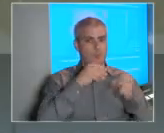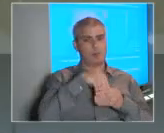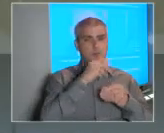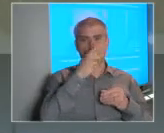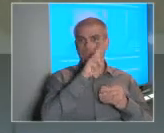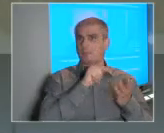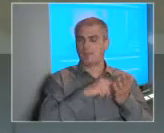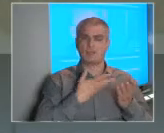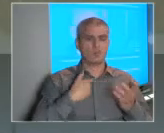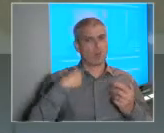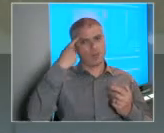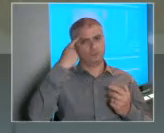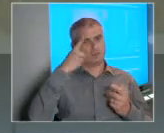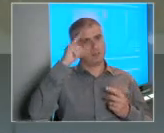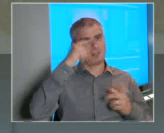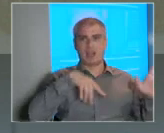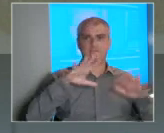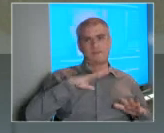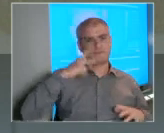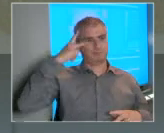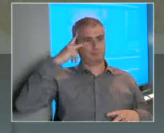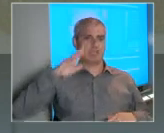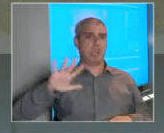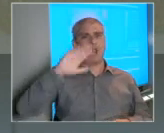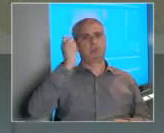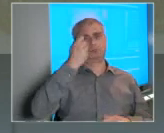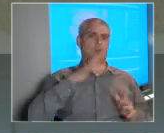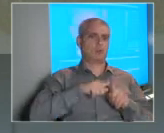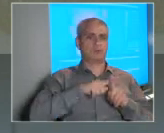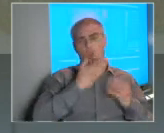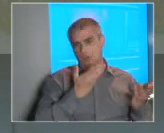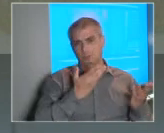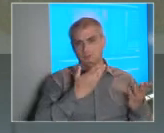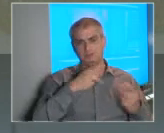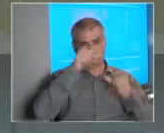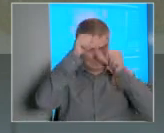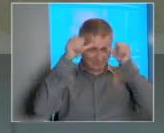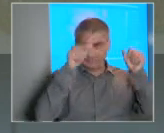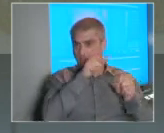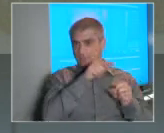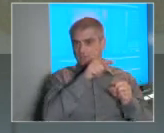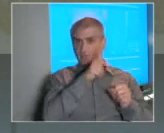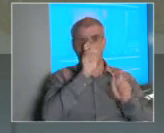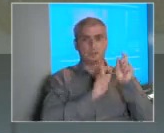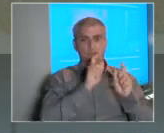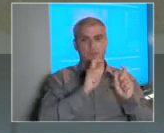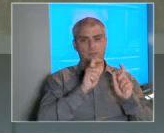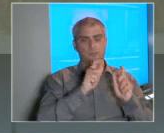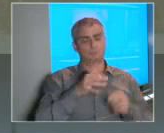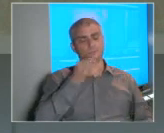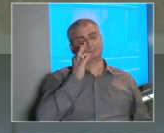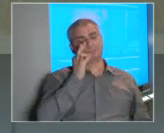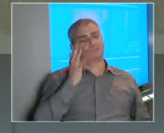יותר, כי גרמו לנו לחשוב שדווקא תל אביבים, רמת שרונים, כאילו הסטיגמה הזו היא של אנשים שיושבים ליד